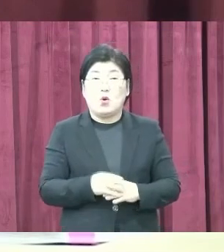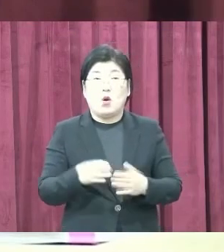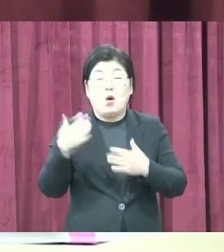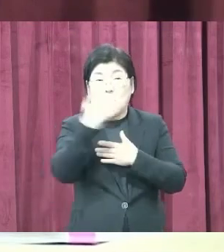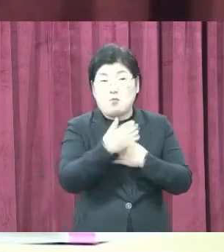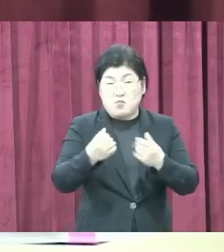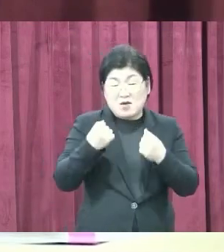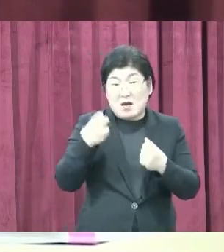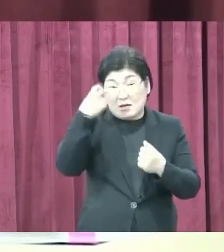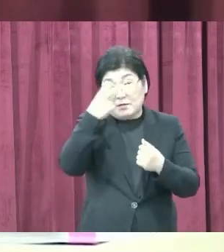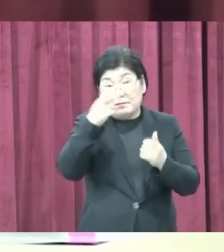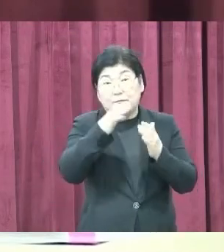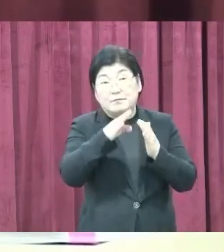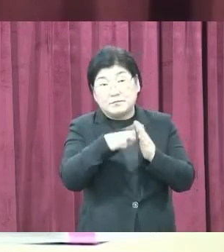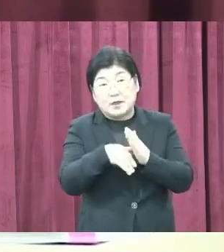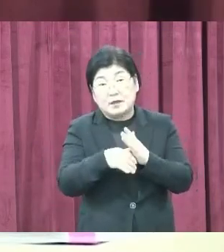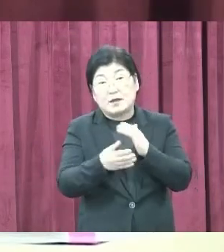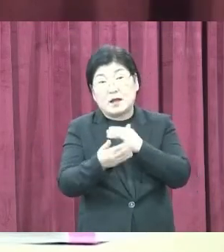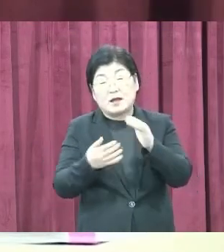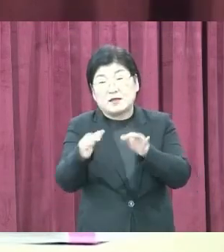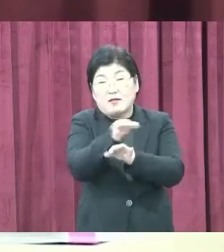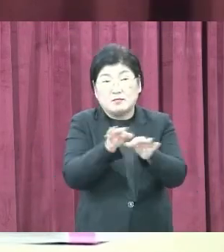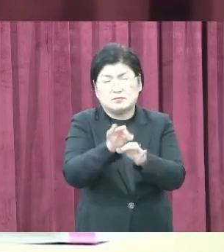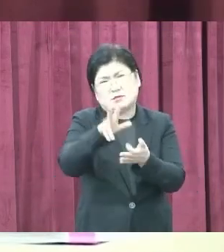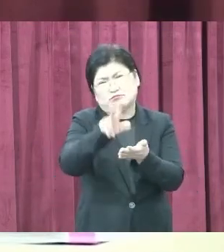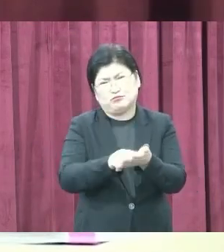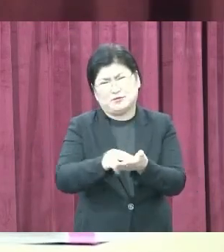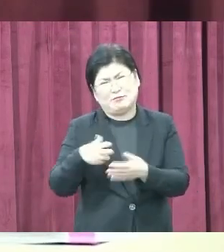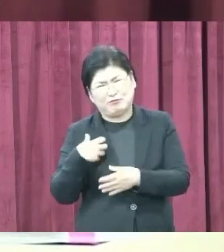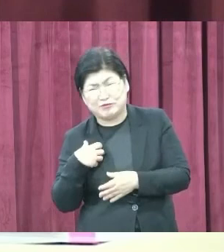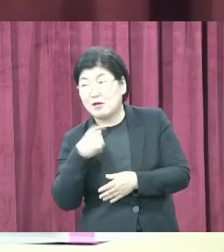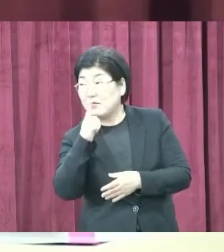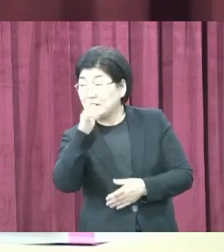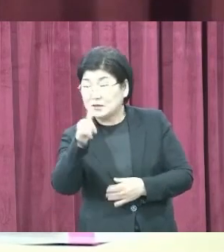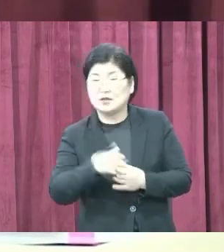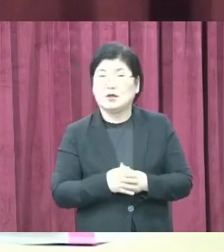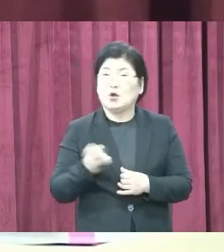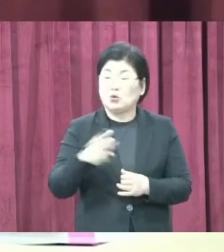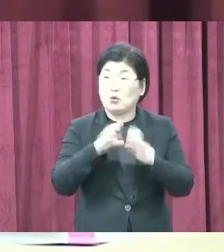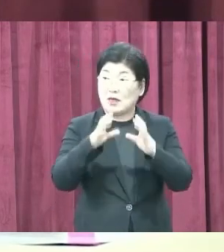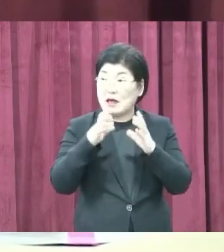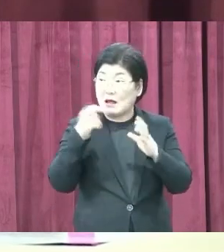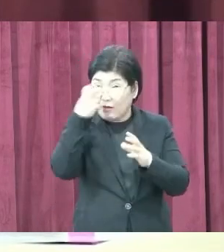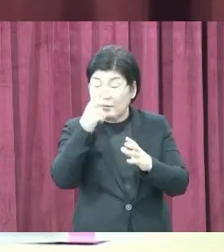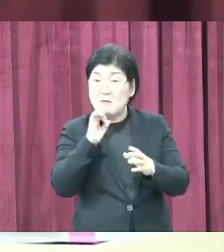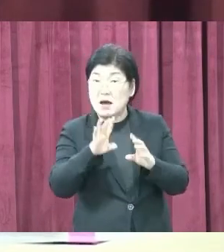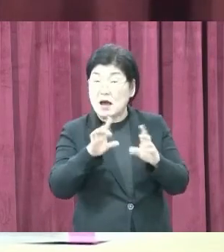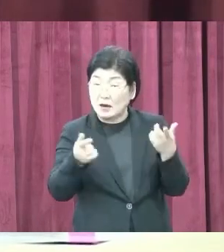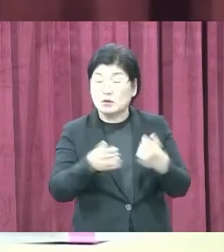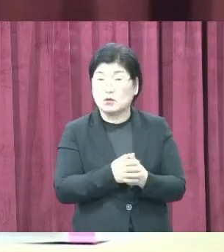대한 것도 또 아까 또 경제적인 이유라는 얘기가 나왔는데 여러 가지 이유가 있겠지만 또 이게 국가검진뿐만이 아니라 여러